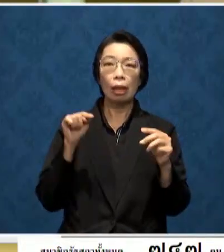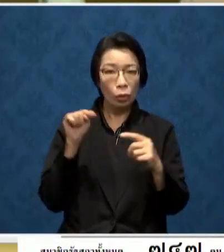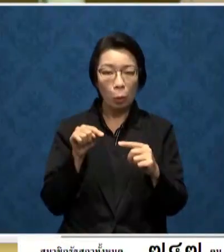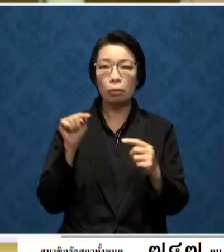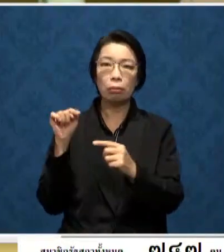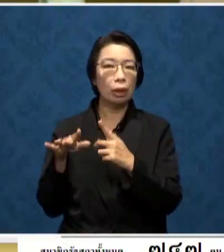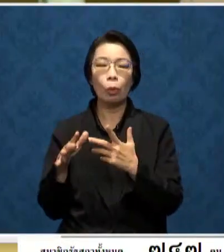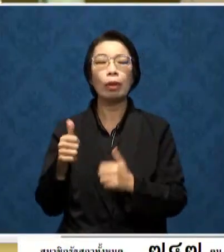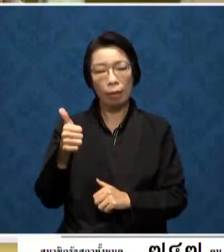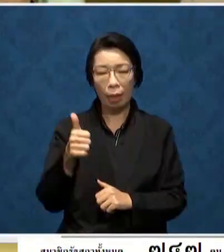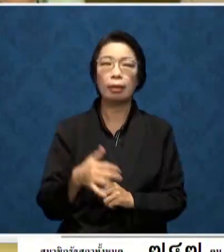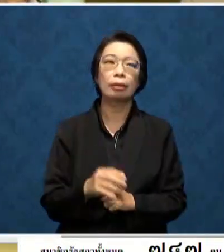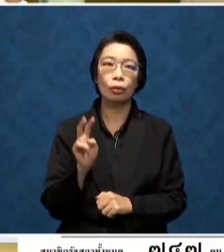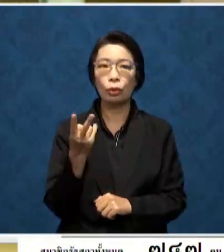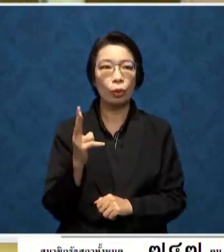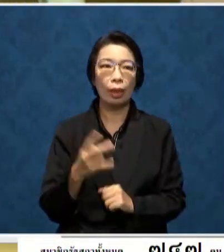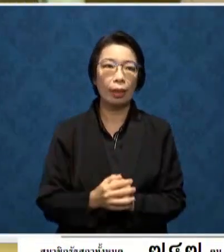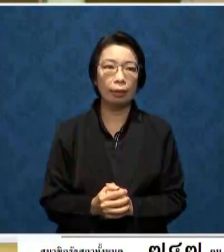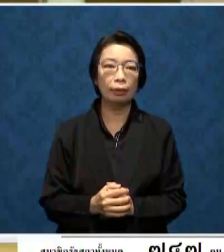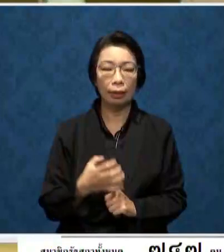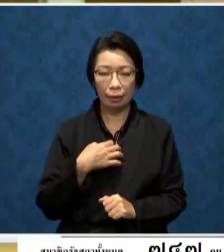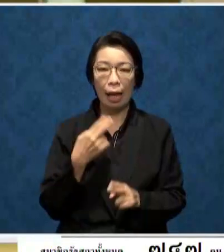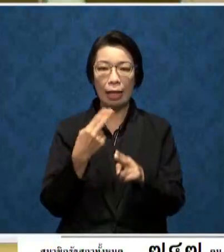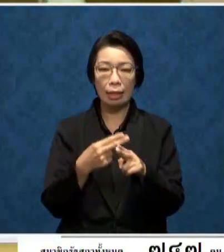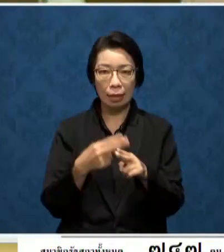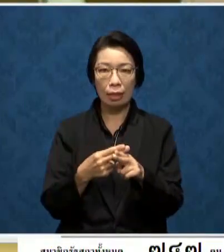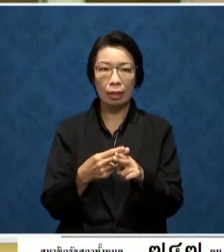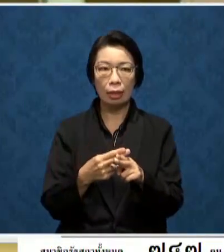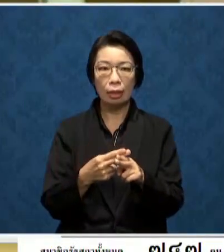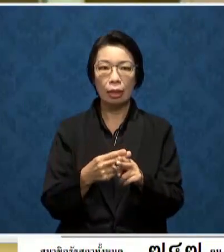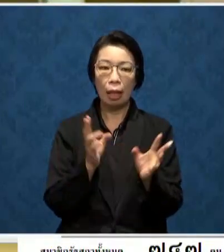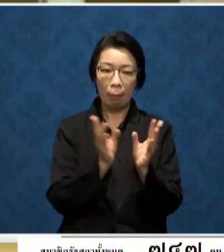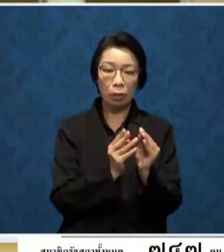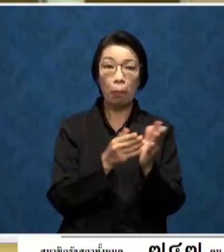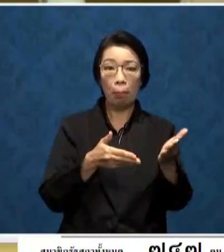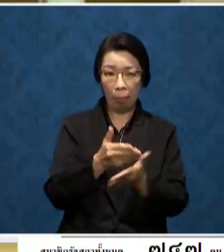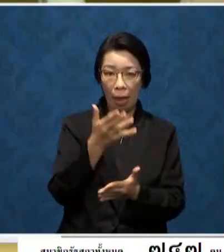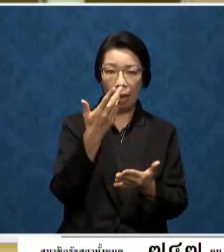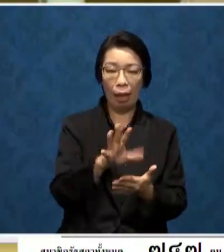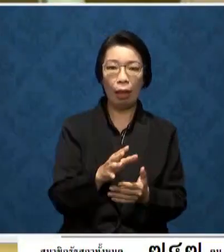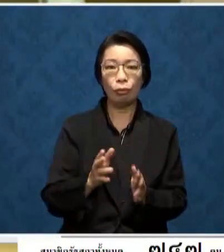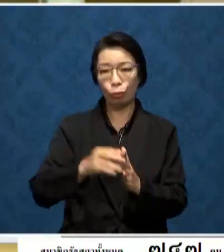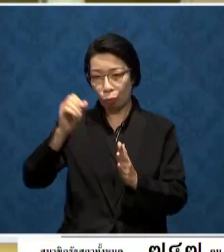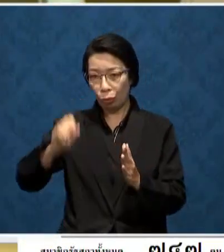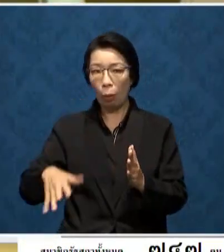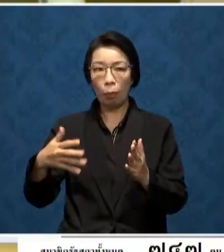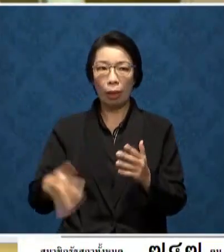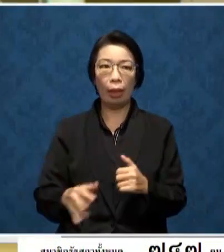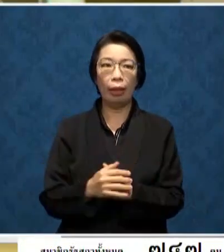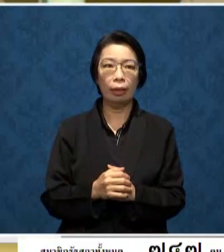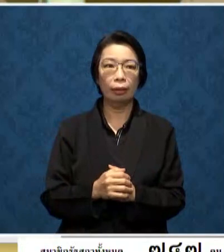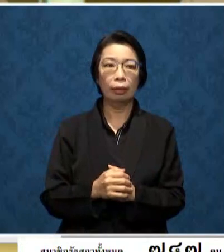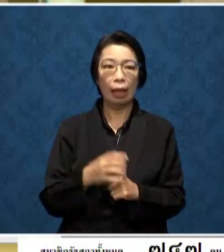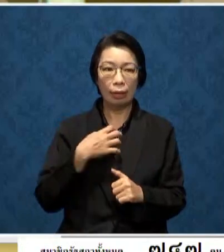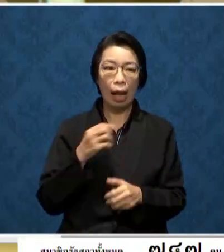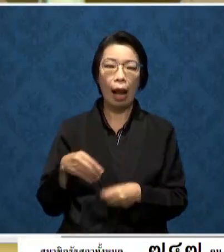ระทานครับก็คือให้สามารถนำชื่อที่ผ่านที่ประชุมไปแล้วแล้วตกไปแล้วครับซึ่งสภาได้พ